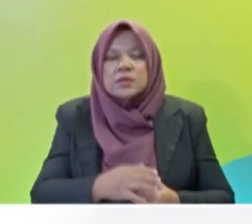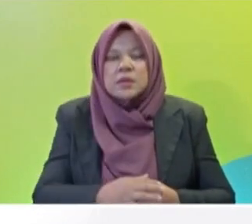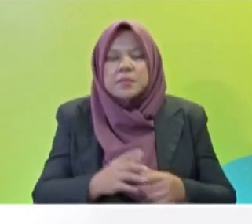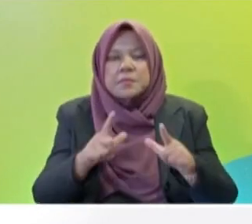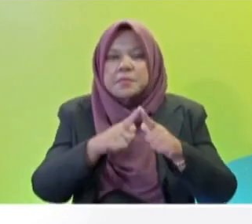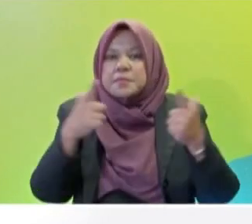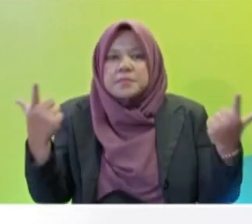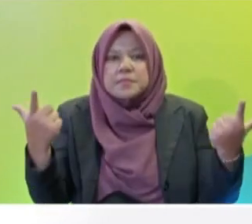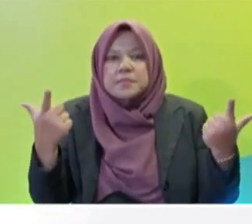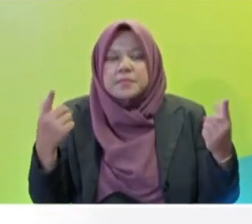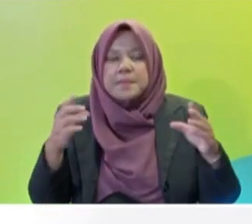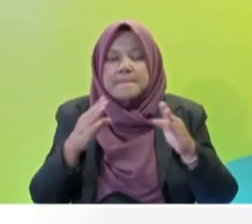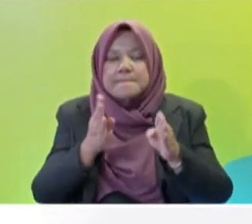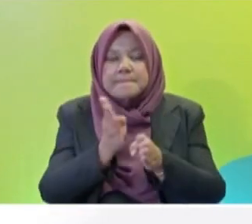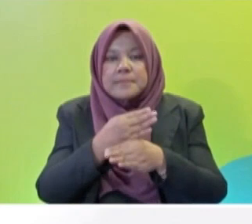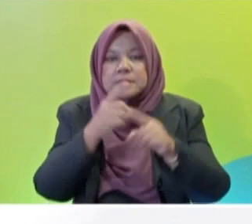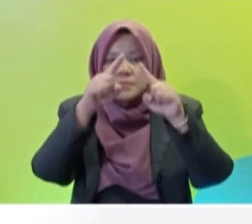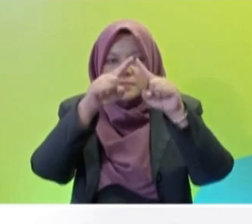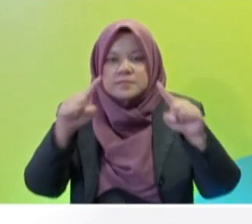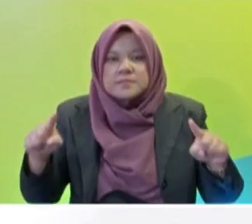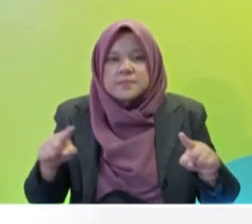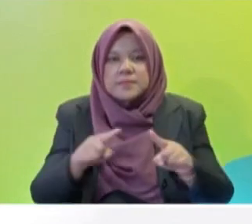berbentuk segitiga segitiga